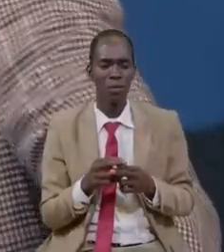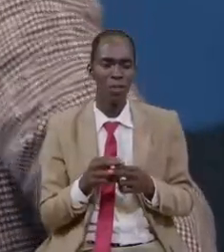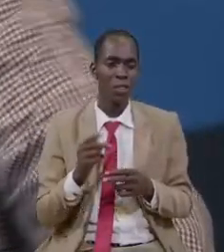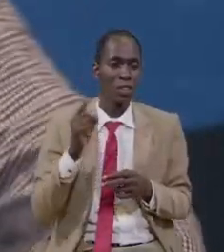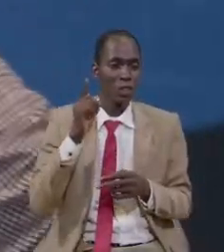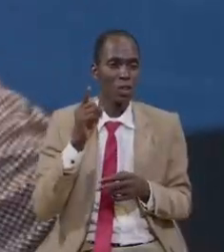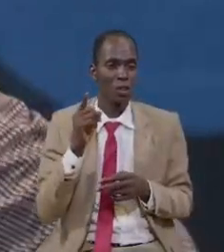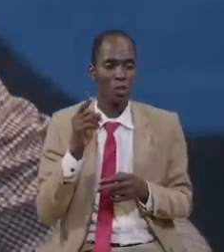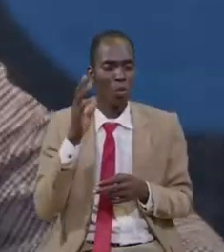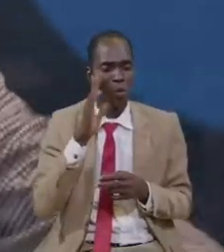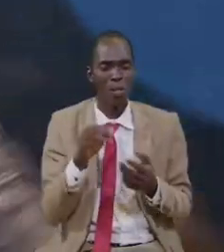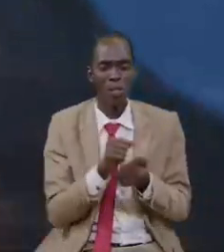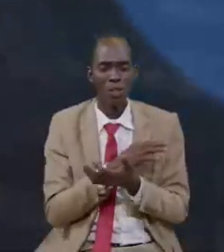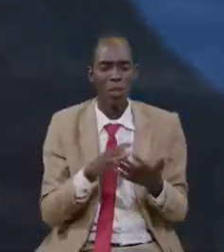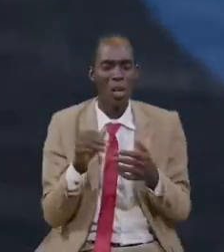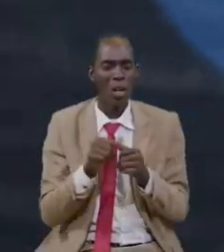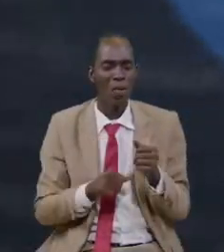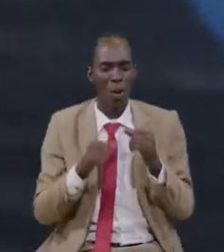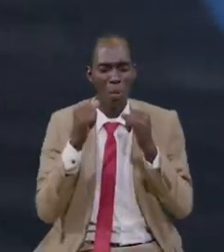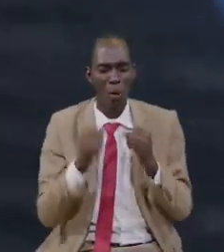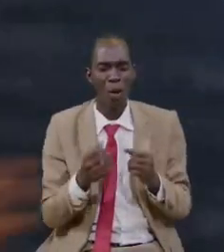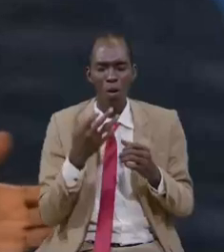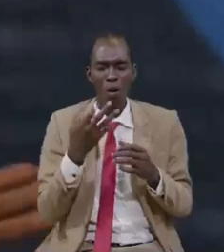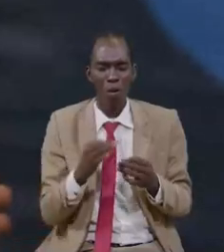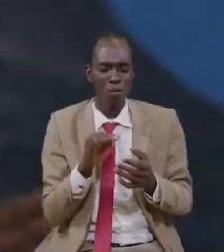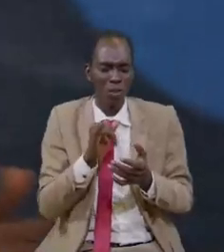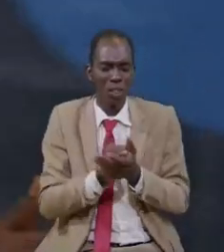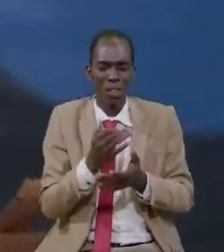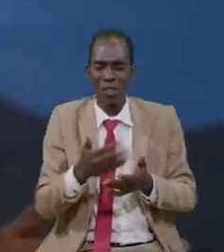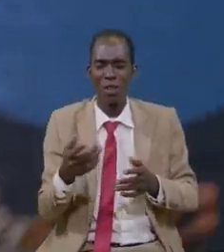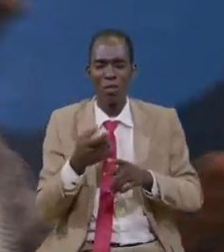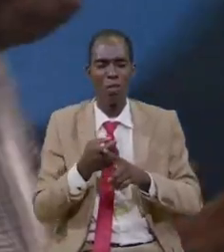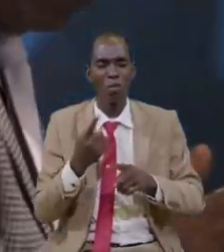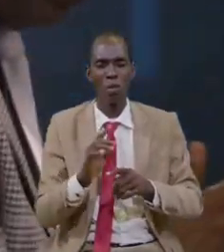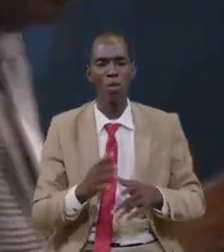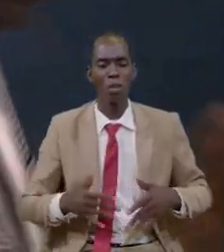détruire le pouvoir de ce péché, de ta vie.